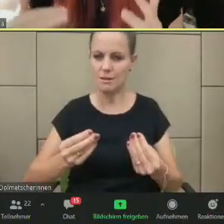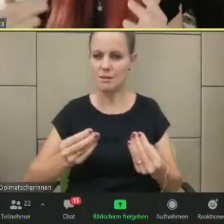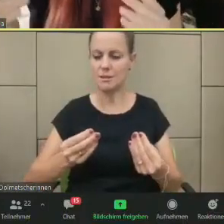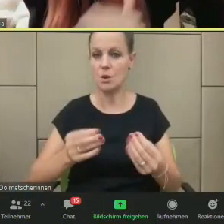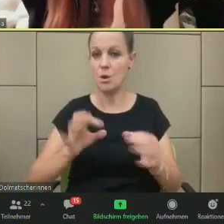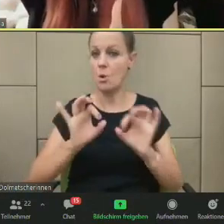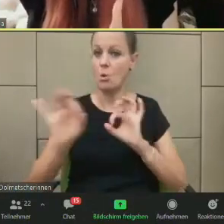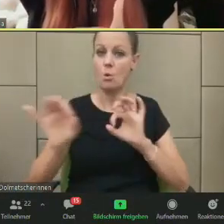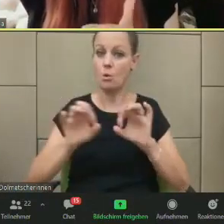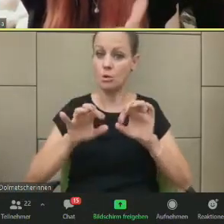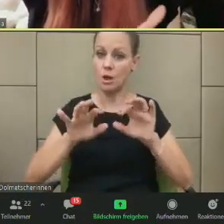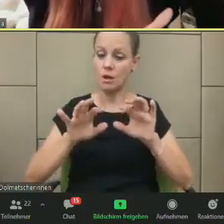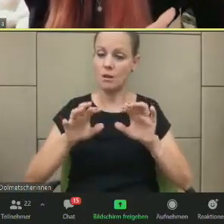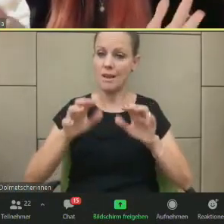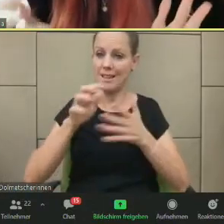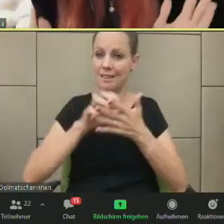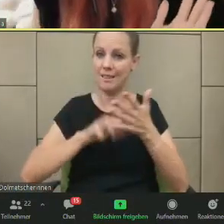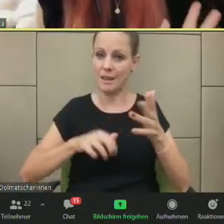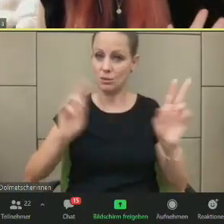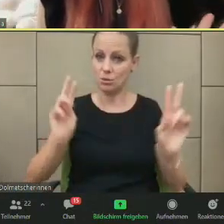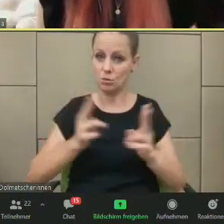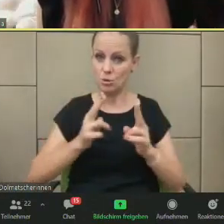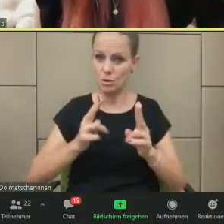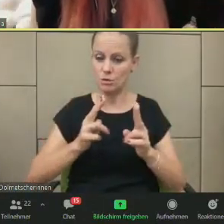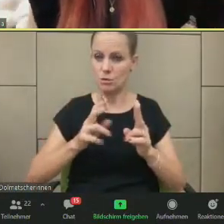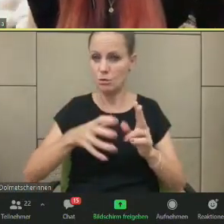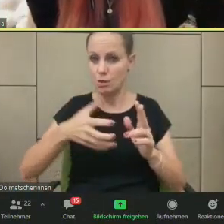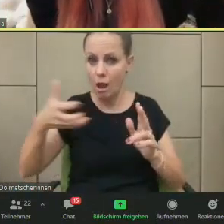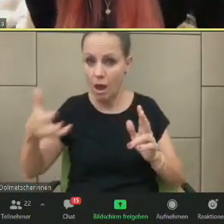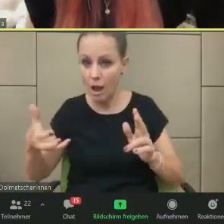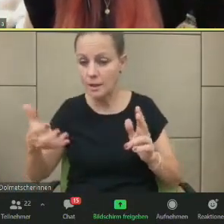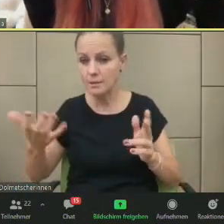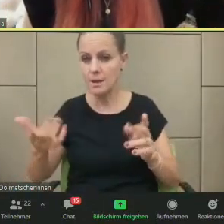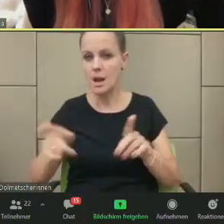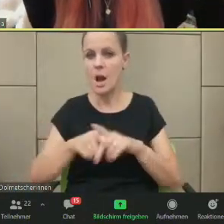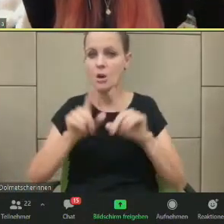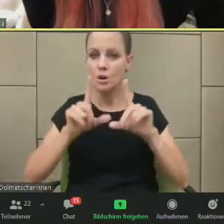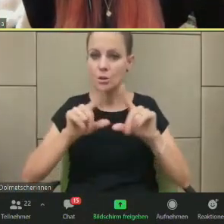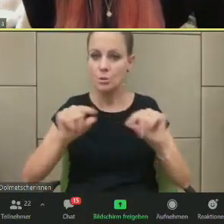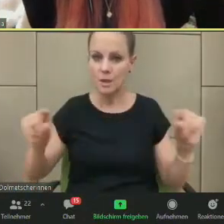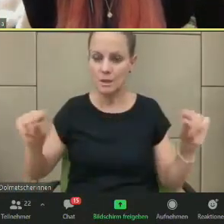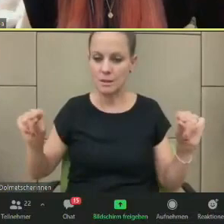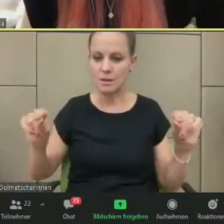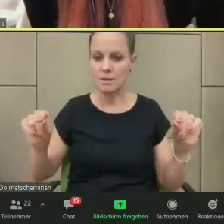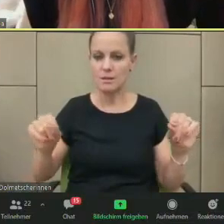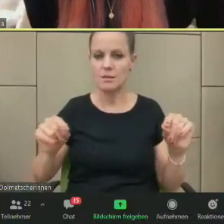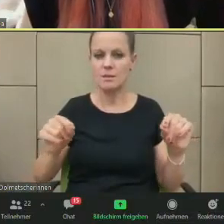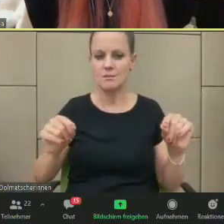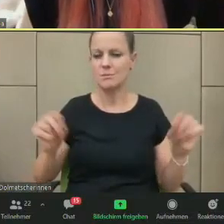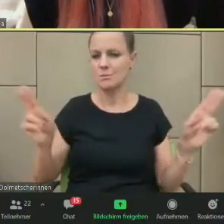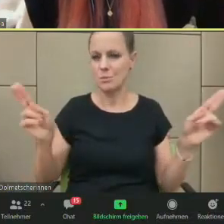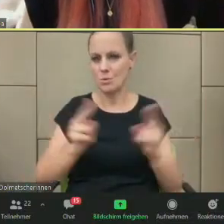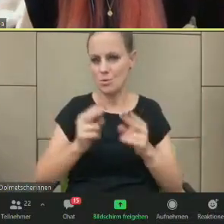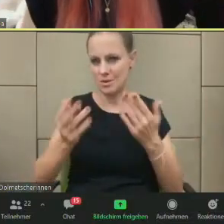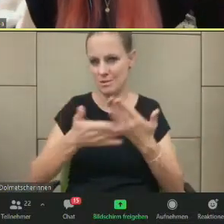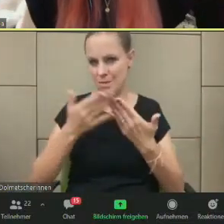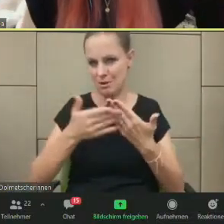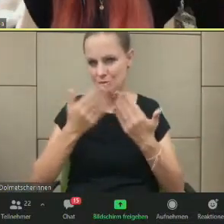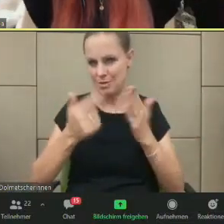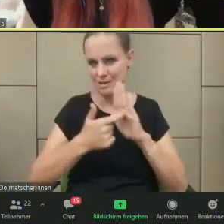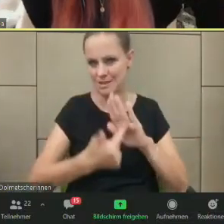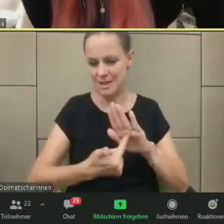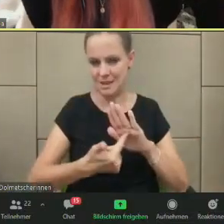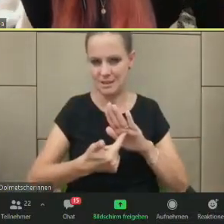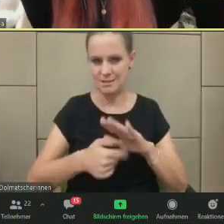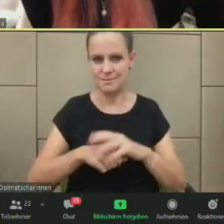schreibe ich gern kurze Texte, schreibe ich gern längere Texte. Auch Twitter zum Beispiel, da kann ich auch noch kurz ein Beispiel herzeigen. Auf Twitter ist man